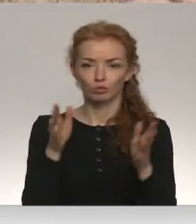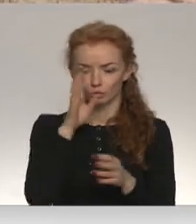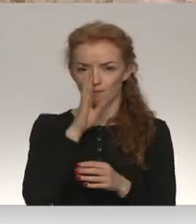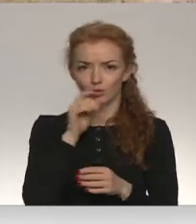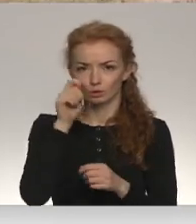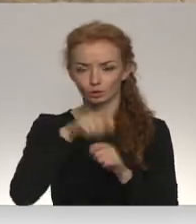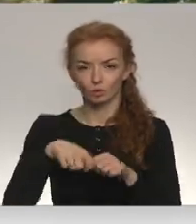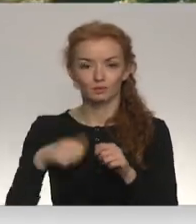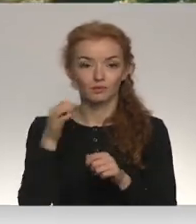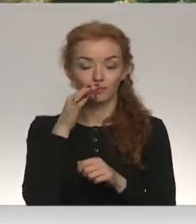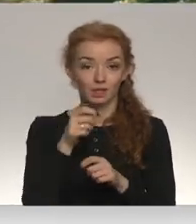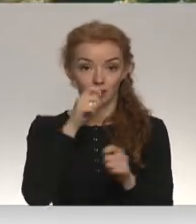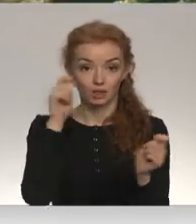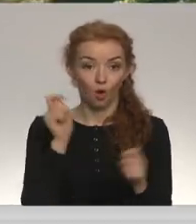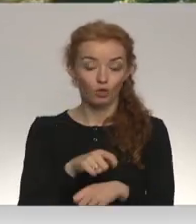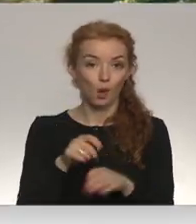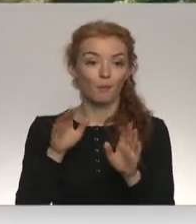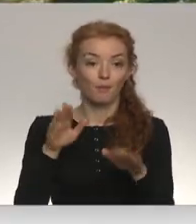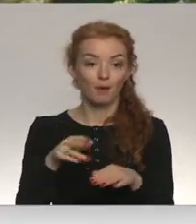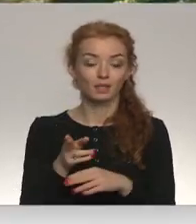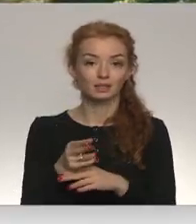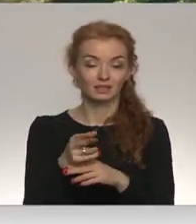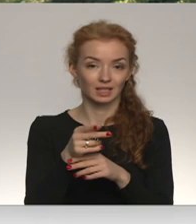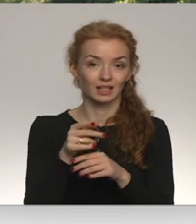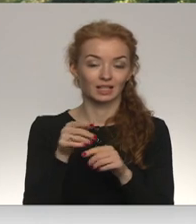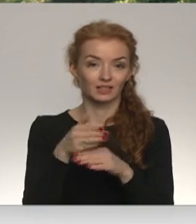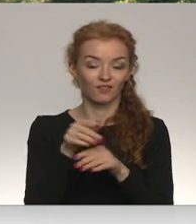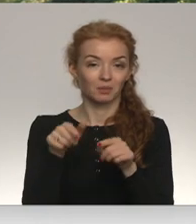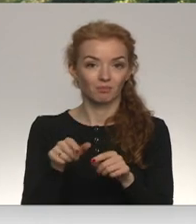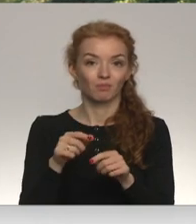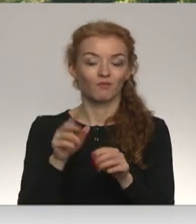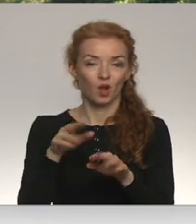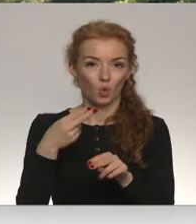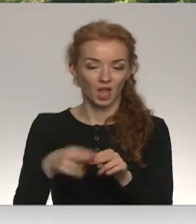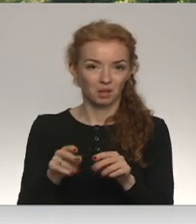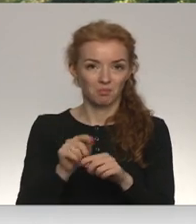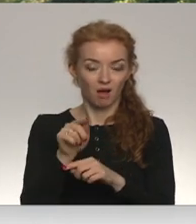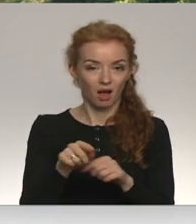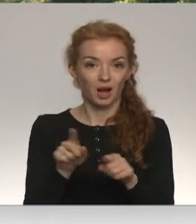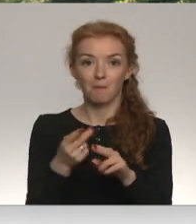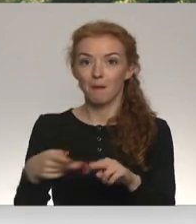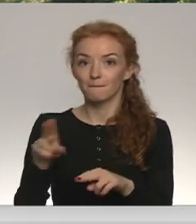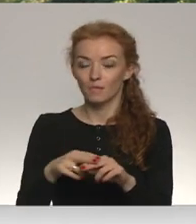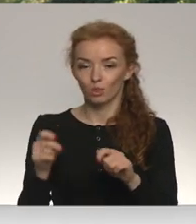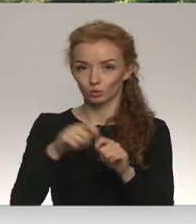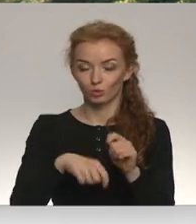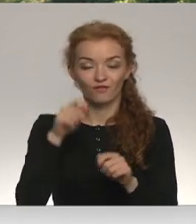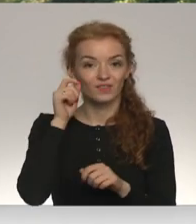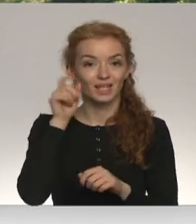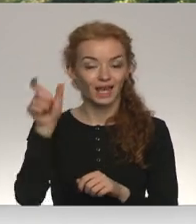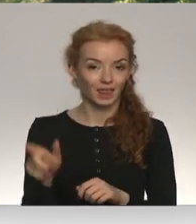Ļoti jāuzmanās, jo zaudējumi par zivīm nodarīto kaitējumu ir liela, plus vēl papildus sots. Tā kā vīrietim